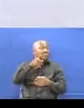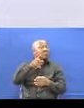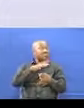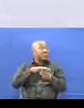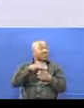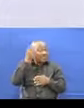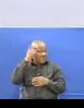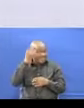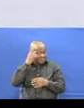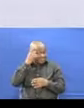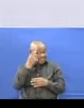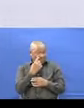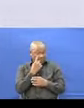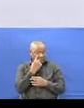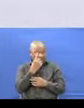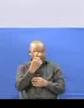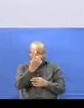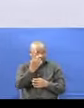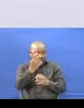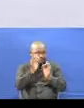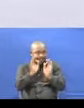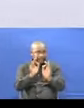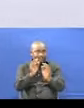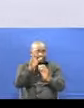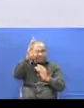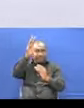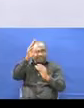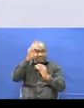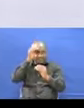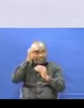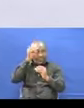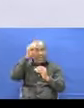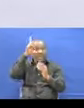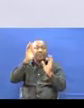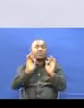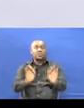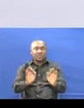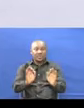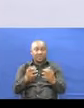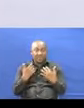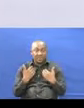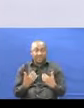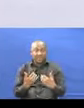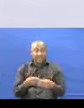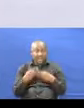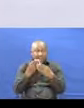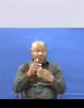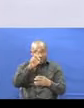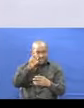kwa makini. Kama leo umesikiliza kwa makini na umeelewa vizuri kabisa, Sasa nifanyeje? Na kuachia